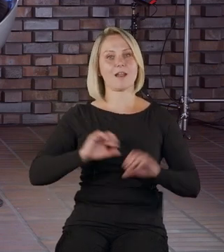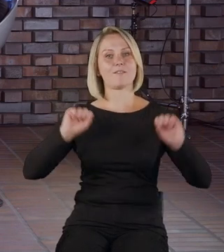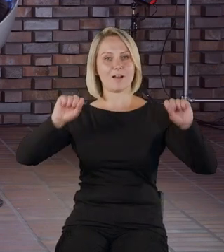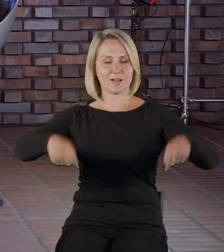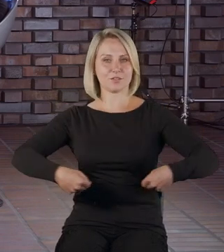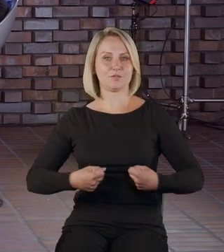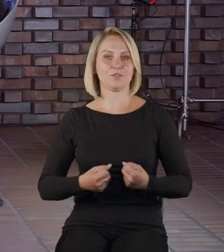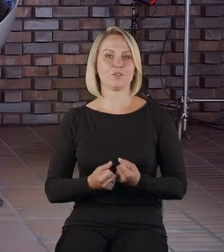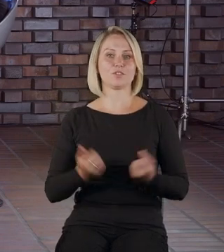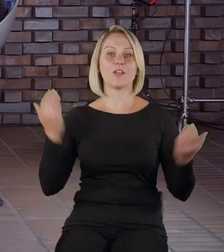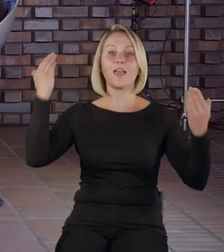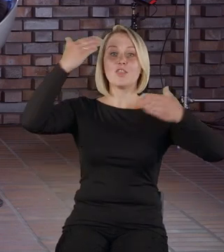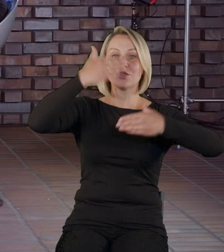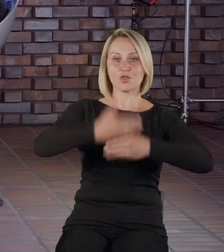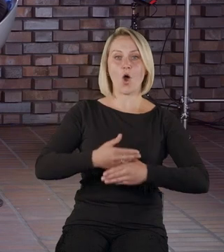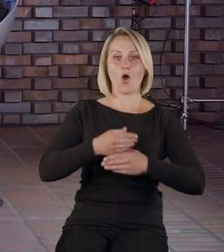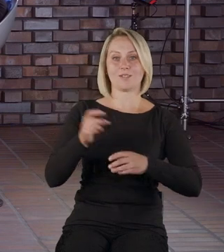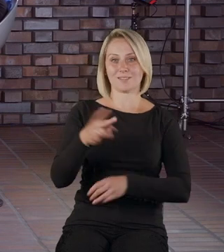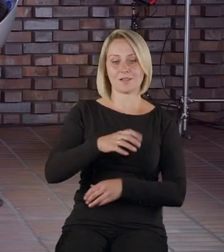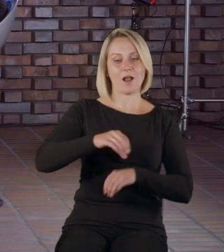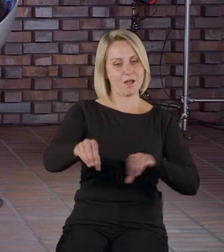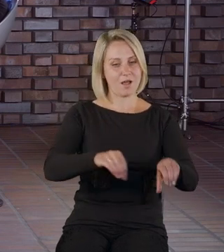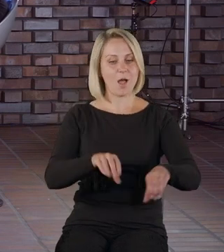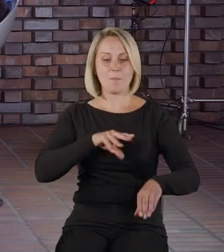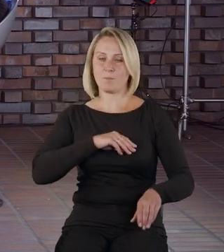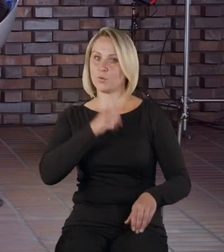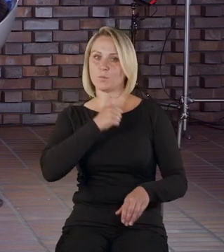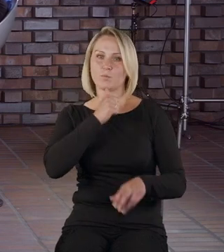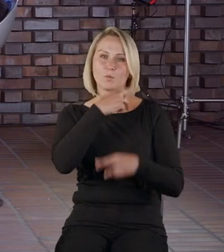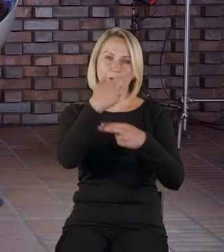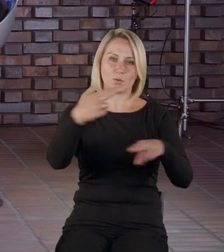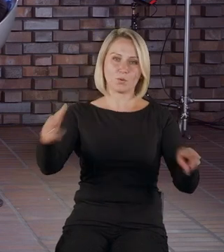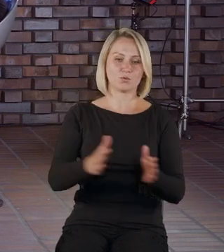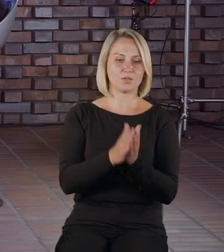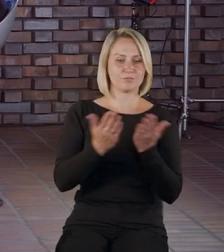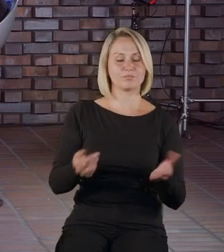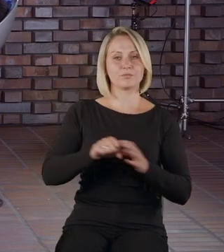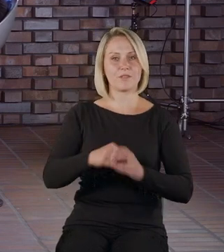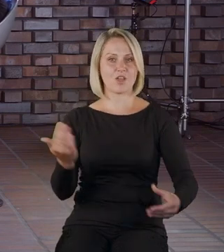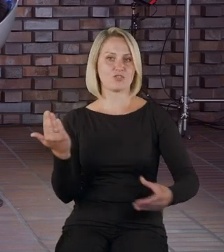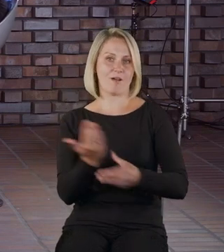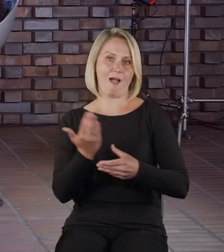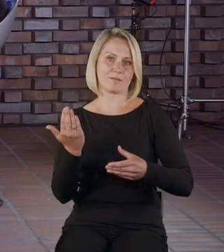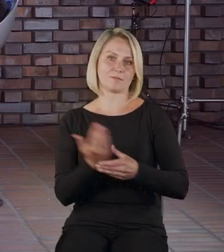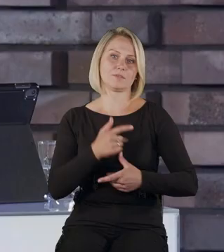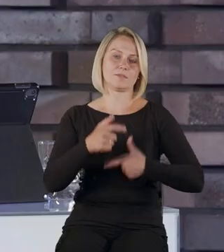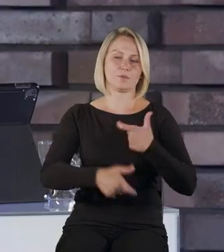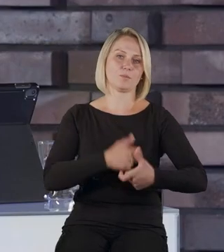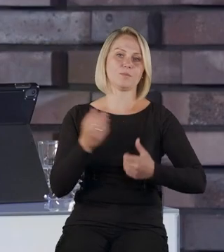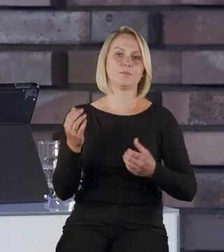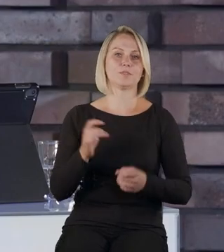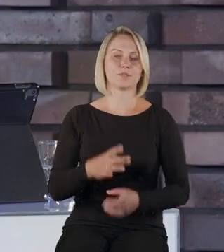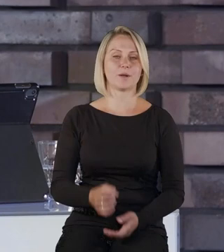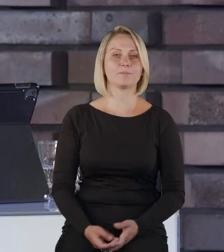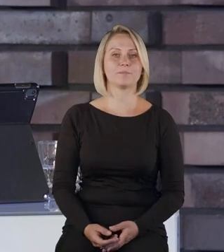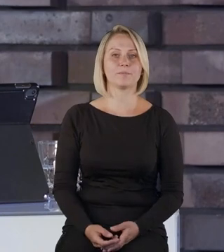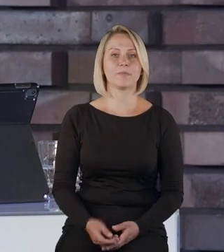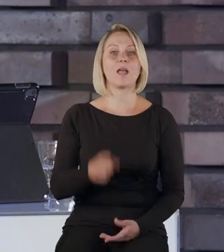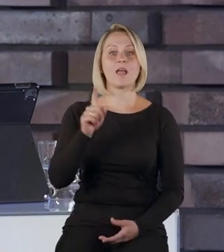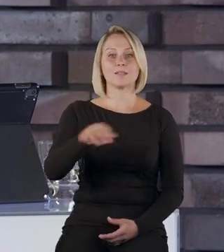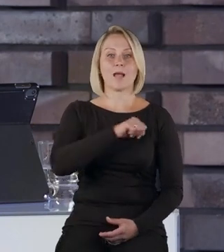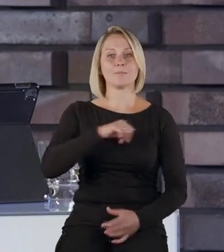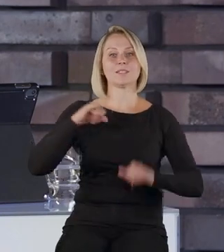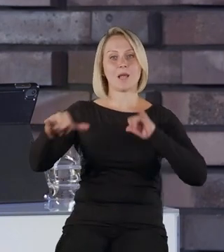W noce planszówek dają możliwość przetestowania gier planszowych oraz karcianych. Podczas ostatniej edycji wydarzenia organizowanej przez